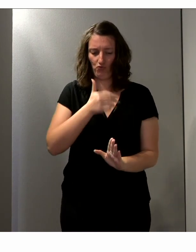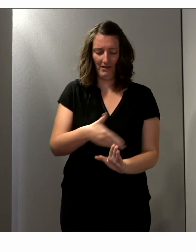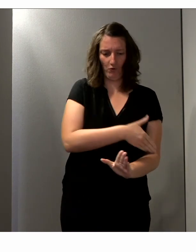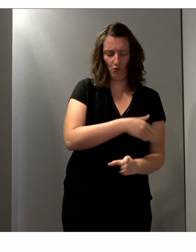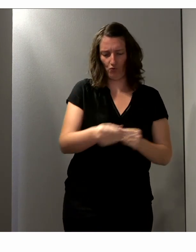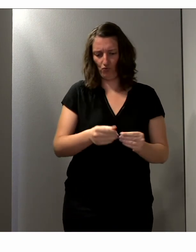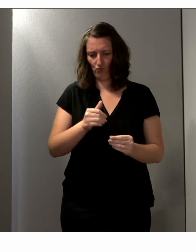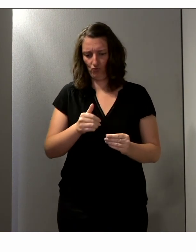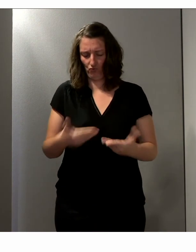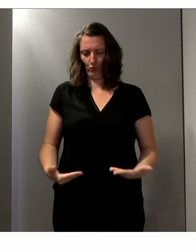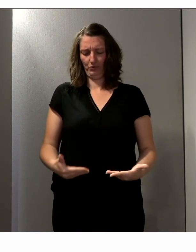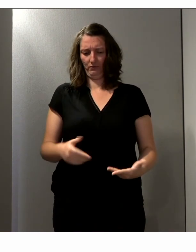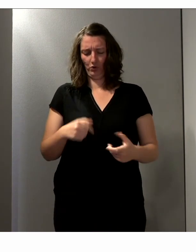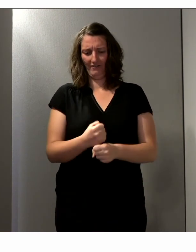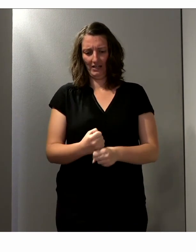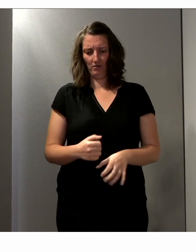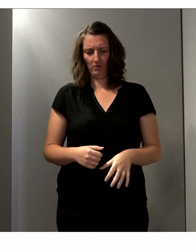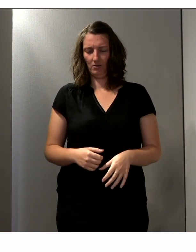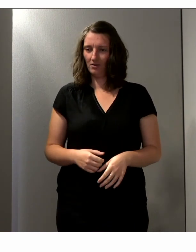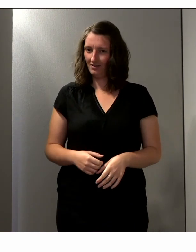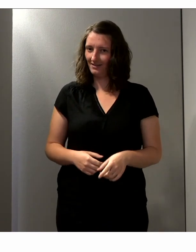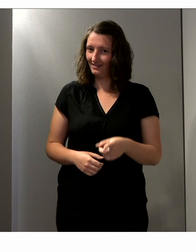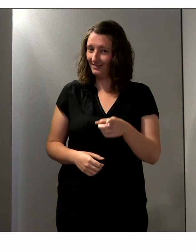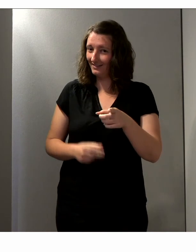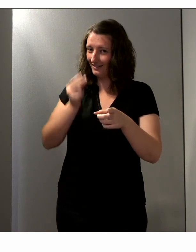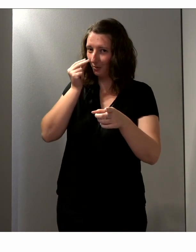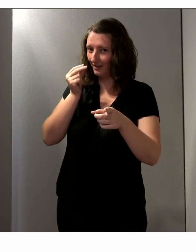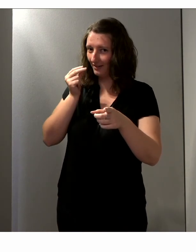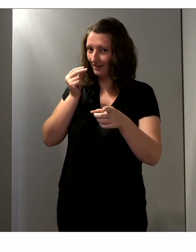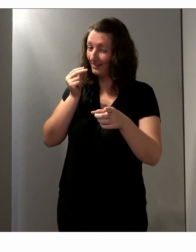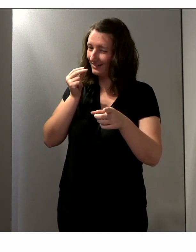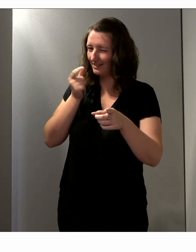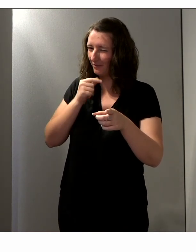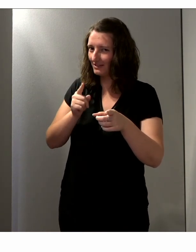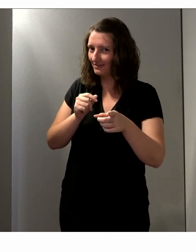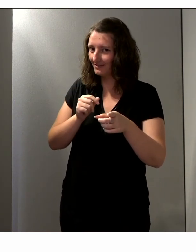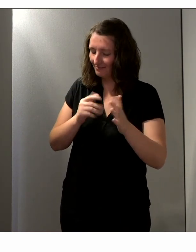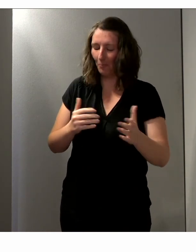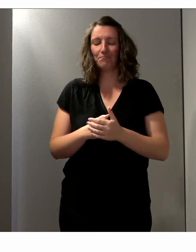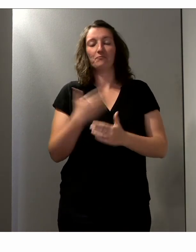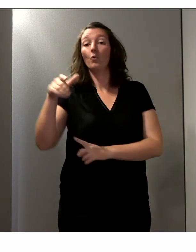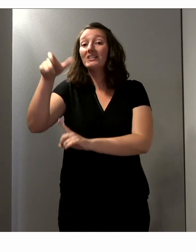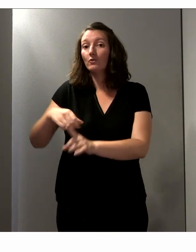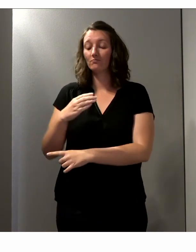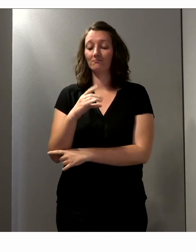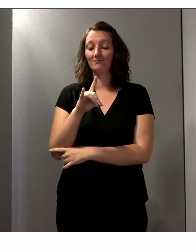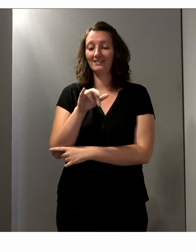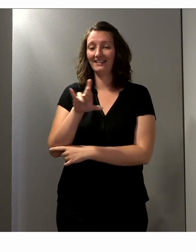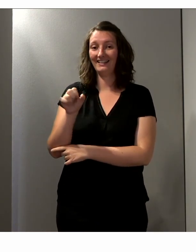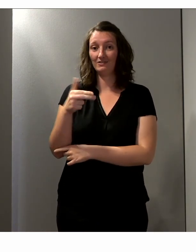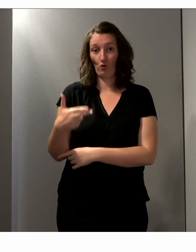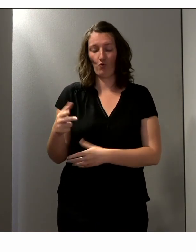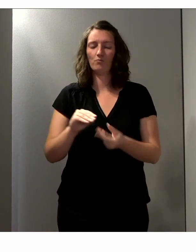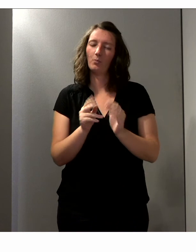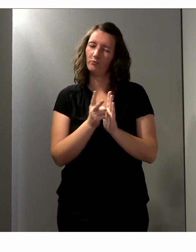voyez? Ouais, elle est moins évidente à comprendre, celle-là, hein, mais... Et là, j'ai Christian, alors là, c'est plus un problème